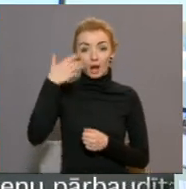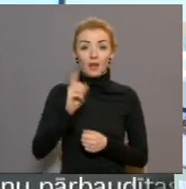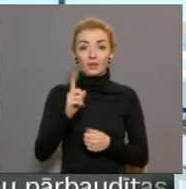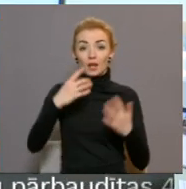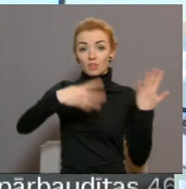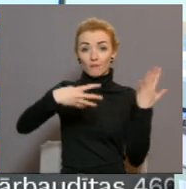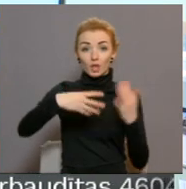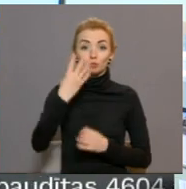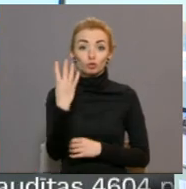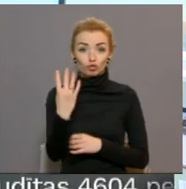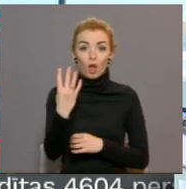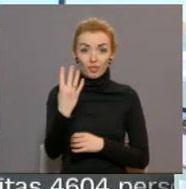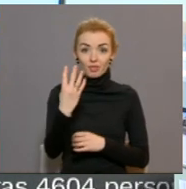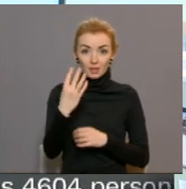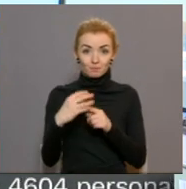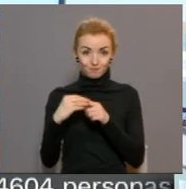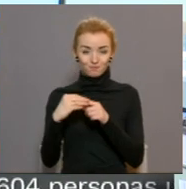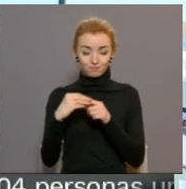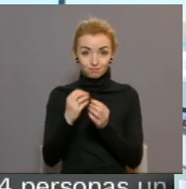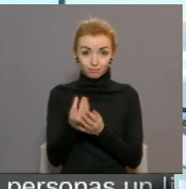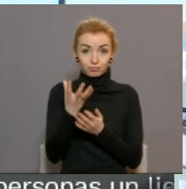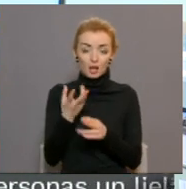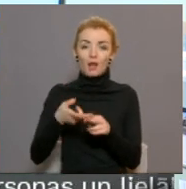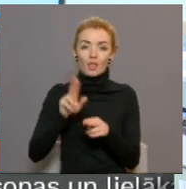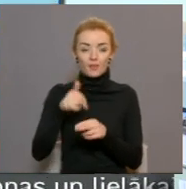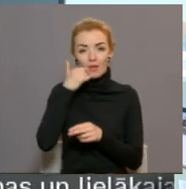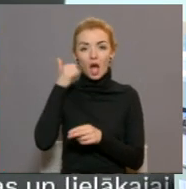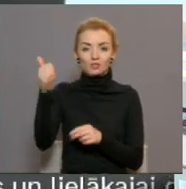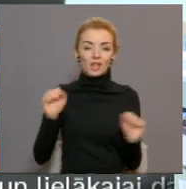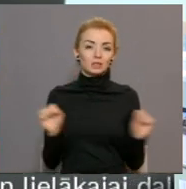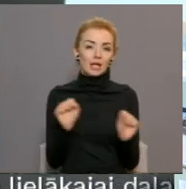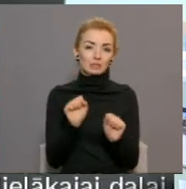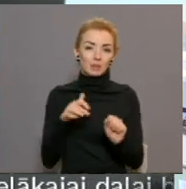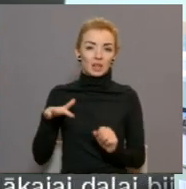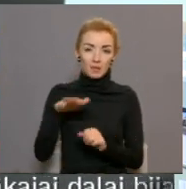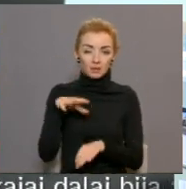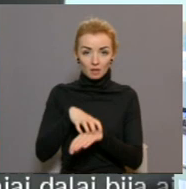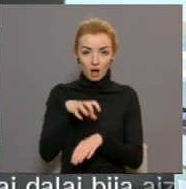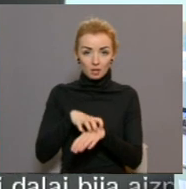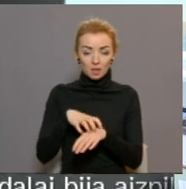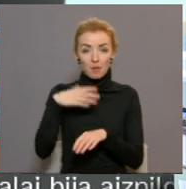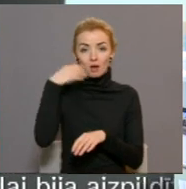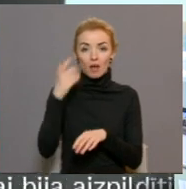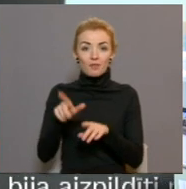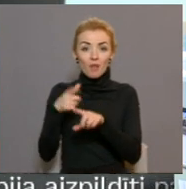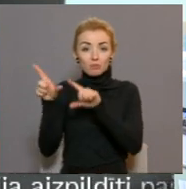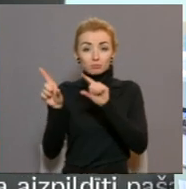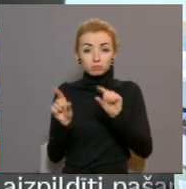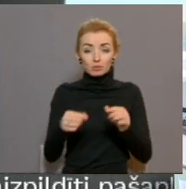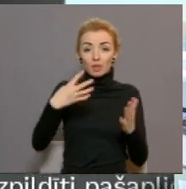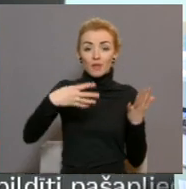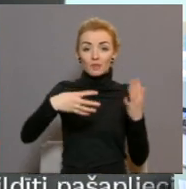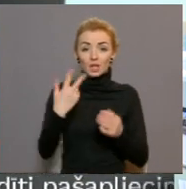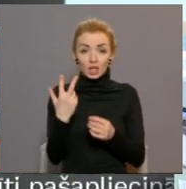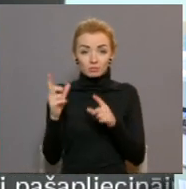94 piesātinājums, tad ir vismaz savam ģimenes ārstam jāzvan steidzīgi. Un tad, kad ir jau vēl mazāk 93, un vispār